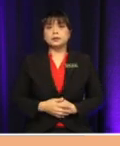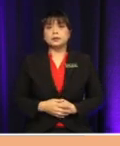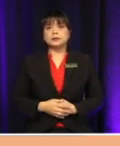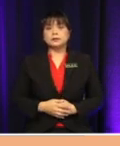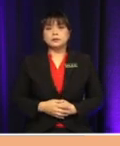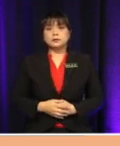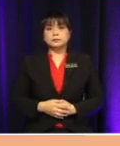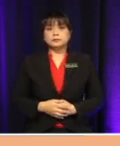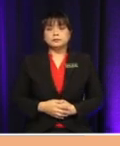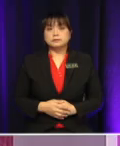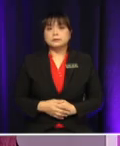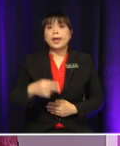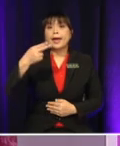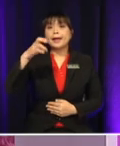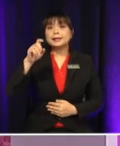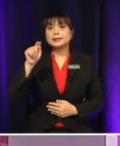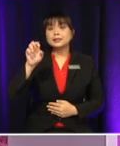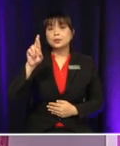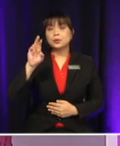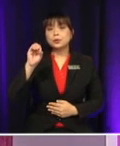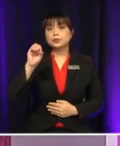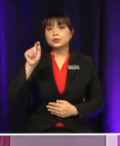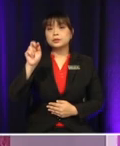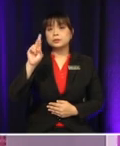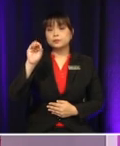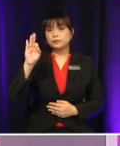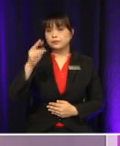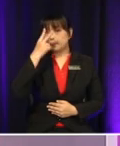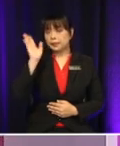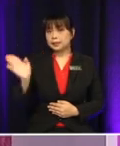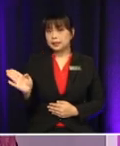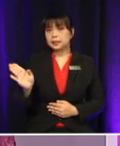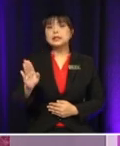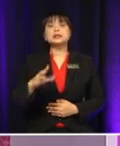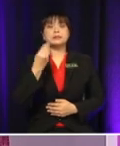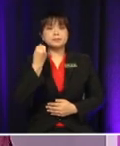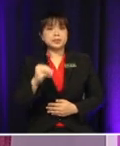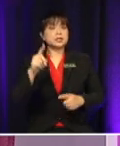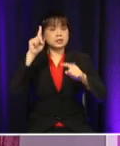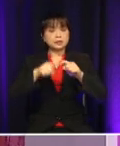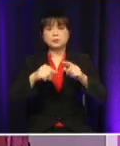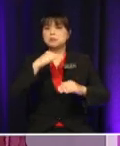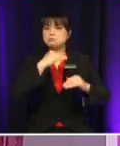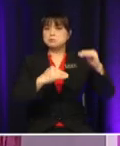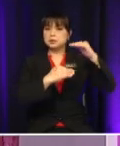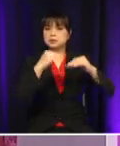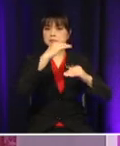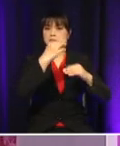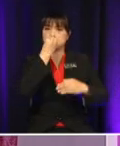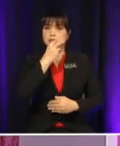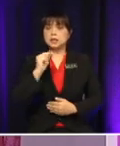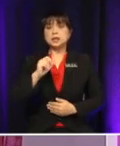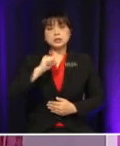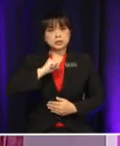hearthroup etrude bermaksud mereka tidak boleh membina makanan sendiri mereka terpaksa makan daripada luar dan mereka